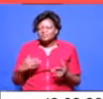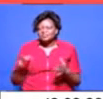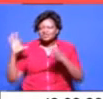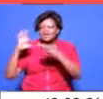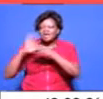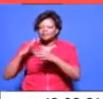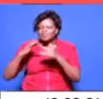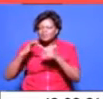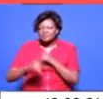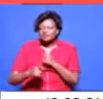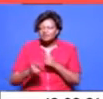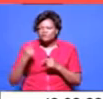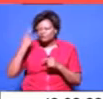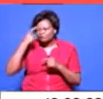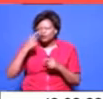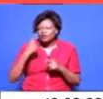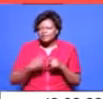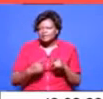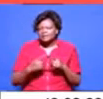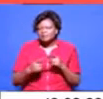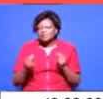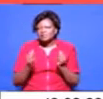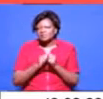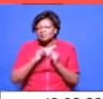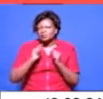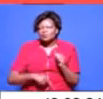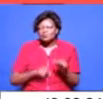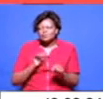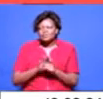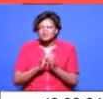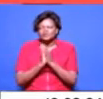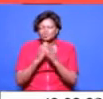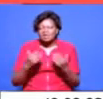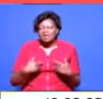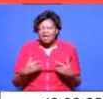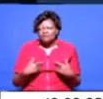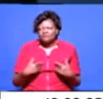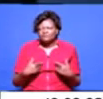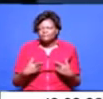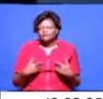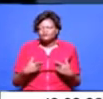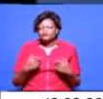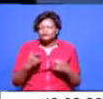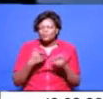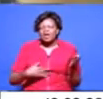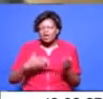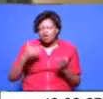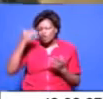ya miaka 10,000. Mengi ni kwenye makala yetu ya Ifahamu China.